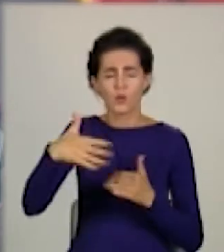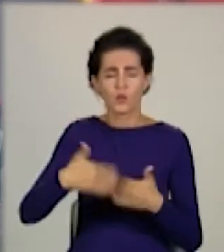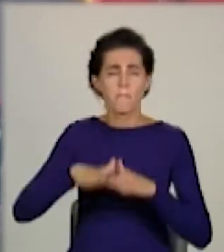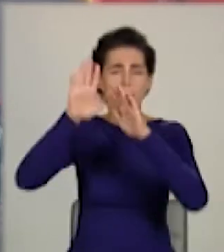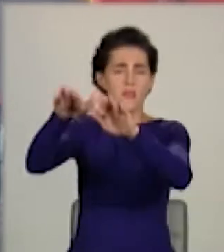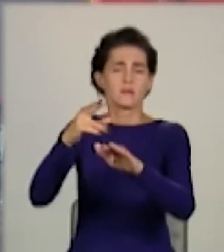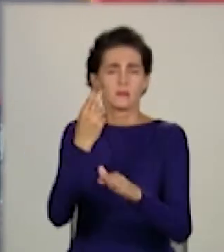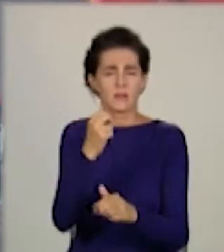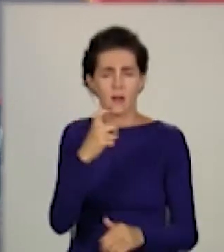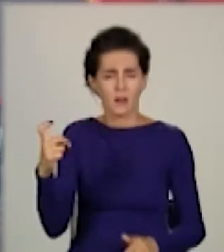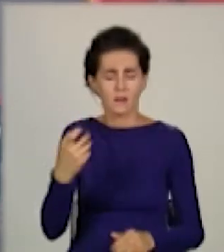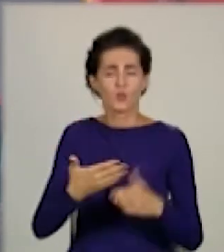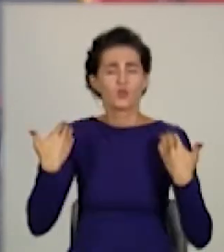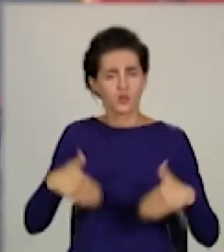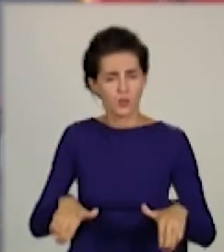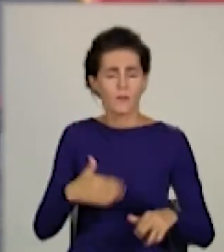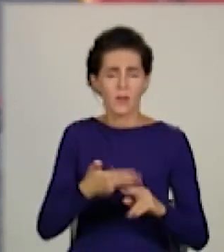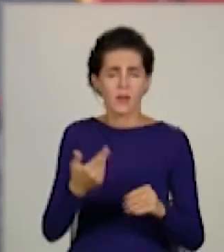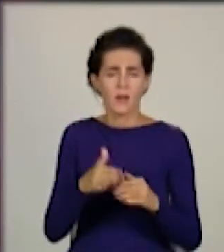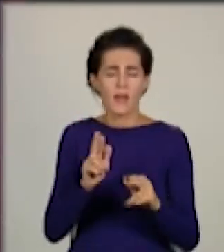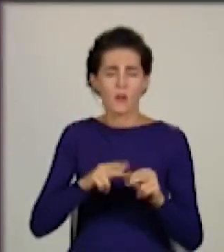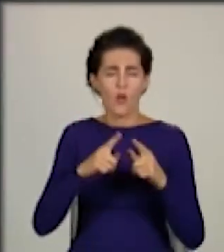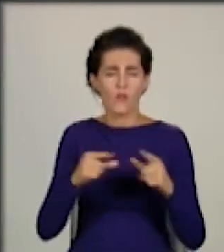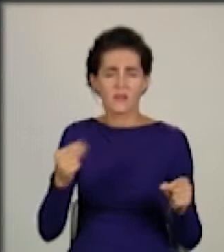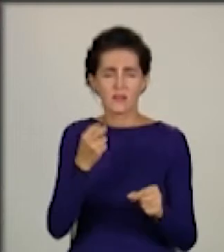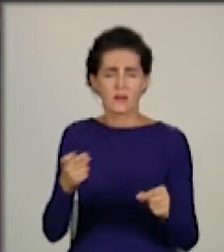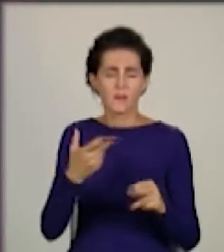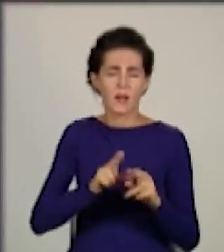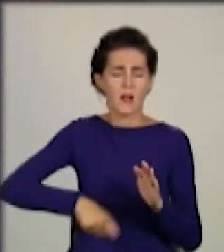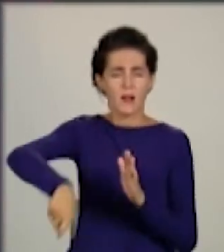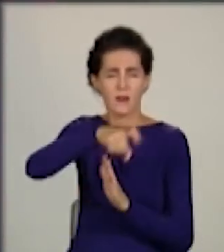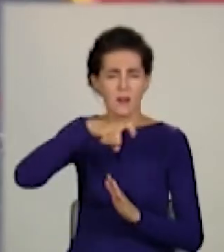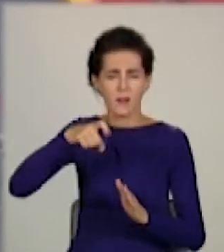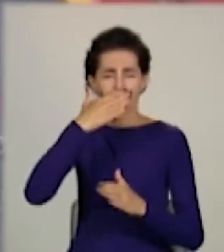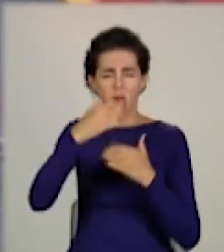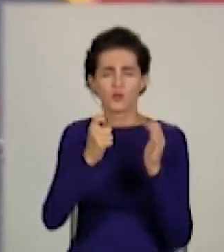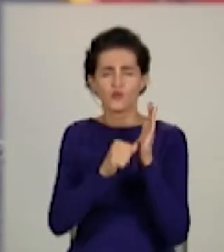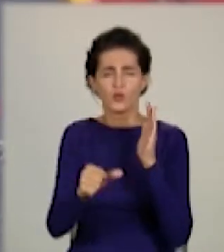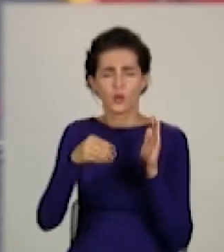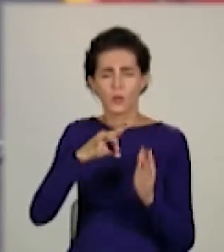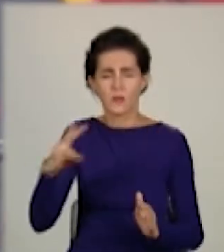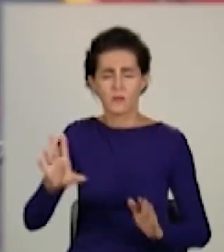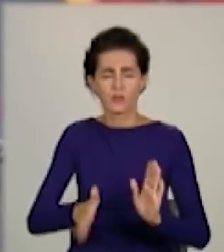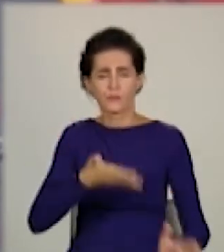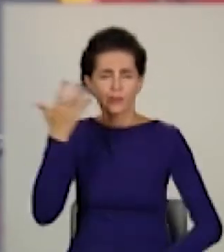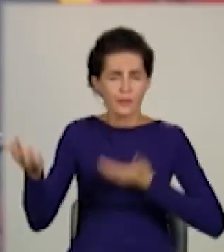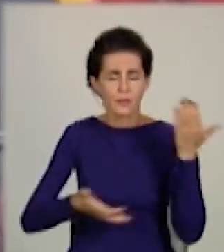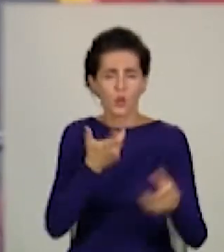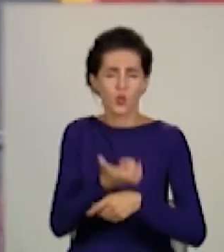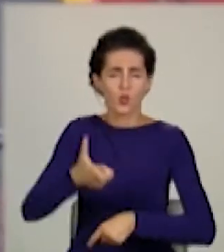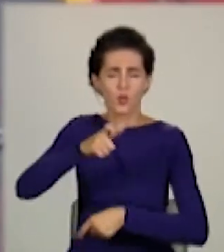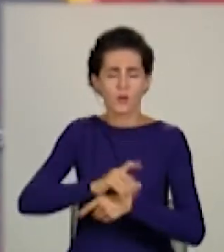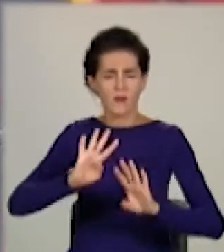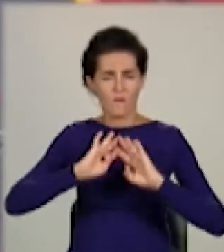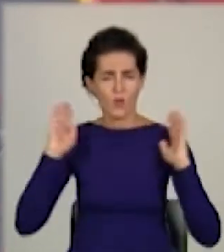ЦПМШ, вторую відгружаємо на конвертерний кран. 160 тонн будут разгружаться, огораживаться